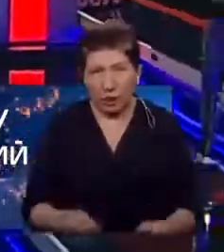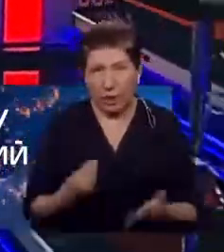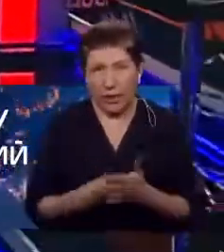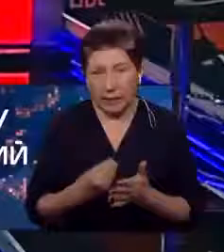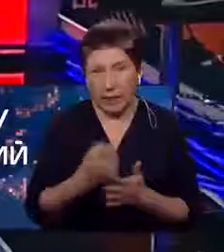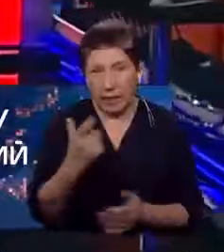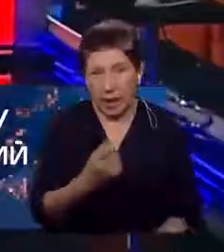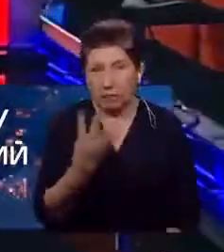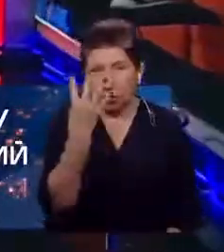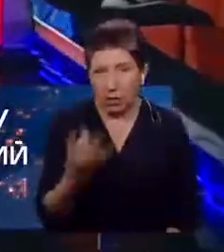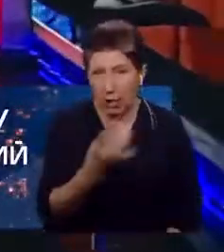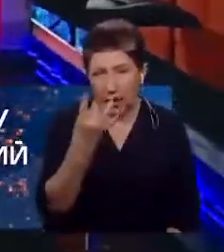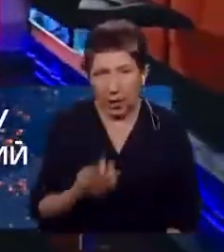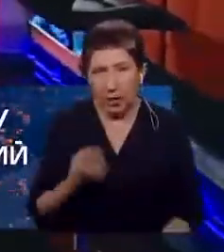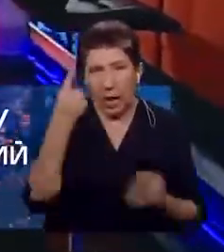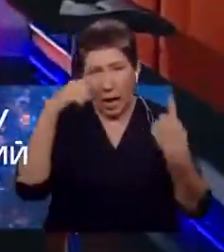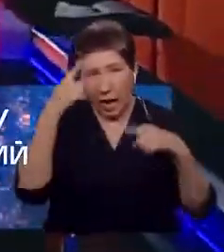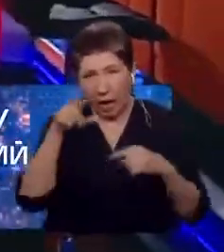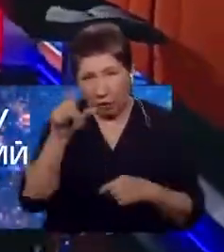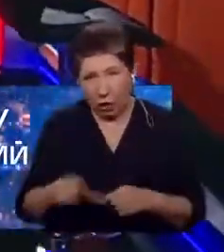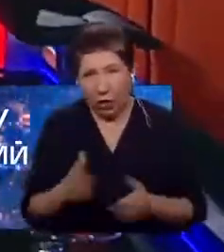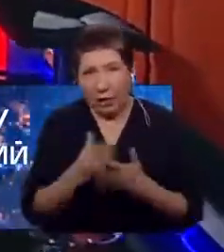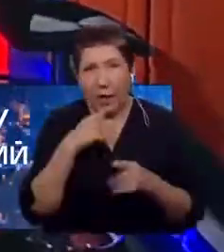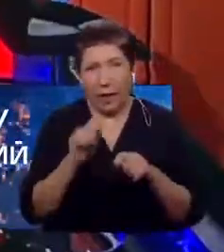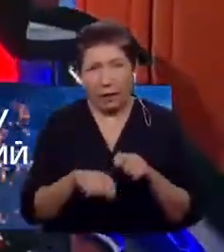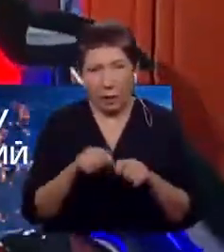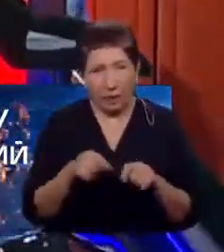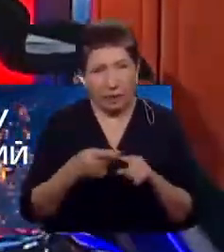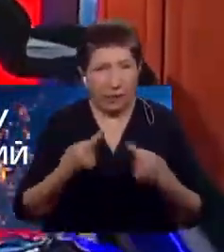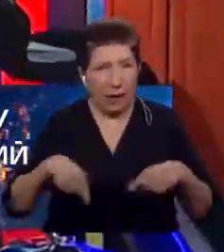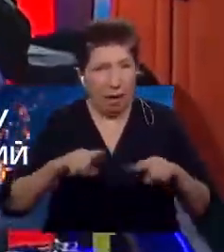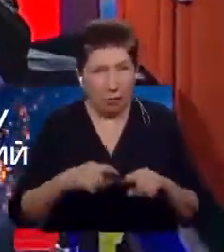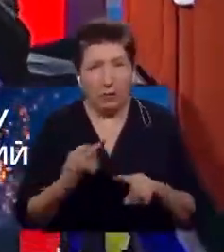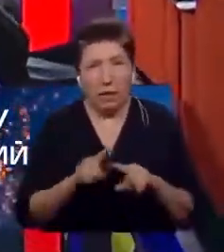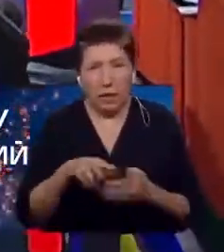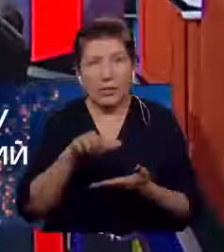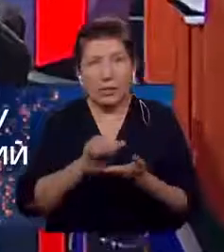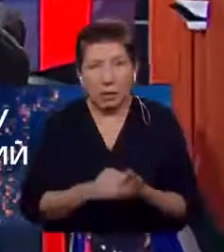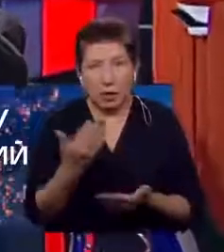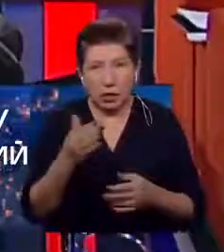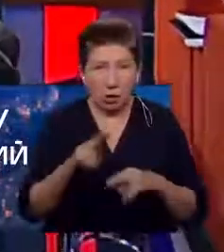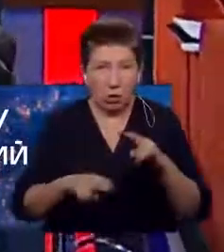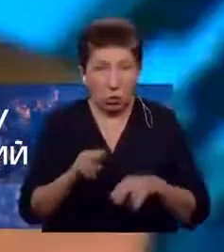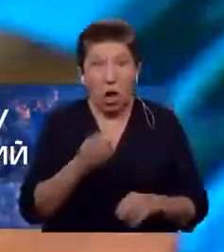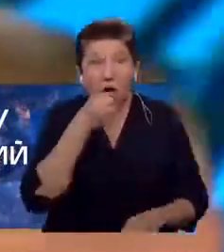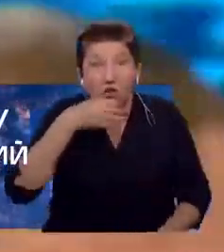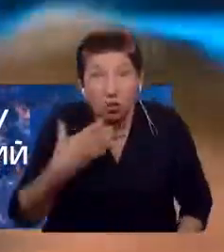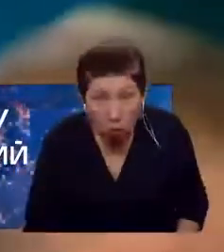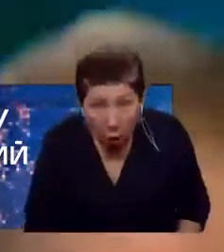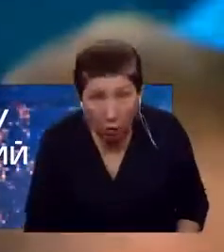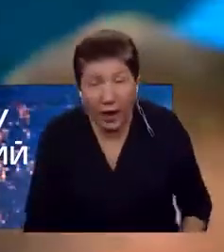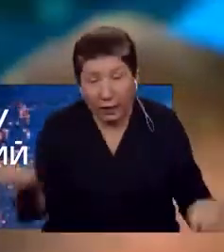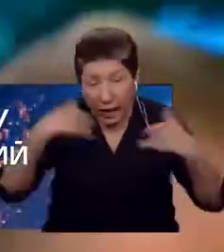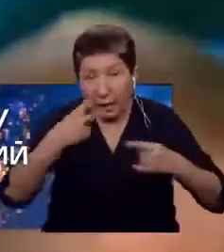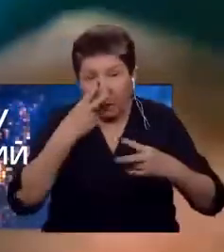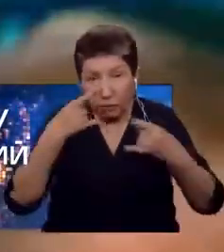газ. Авторами цього закону є експерти в цій галузі, які займалися його набудовою. Чудово, дайте раз. Знову фотографію.